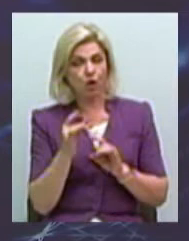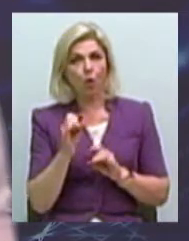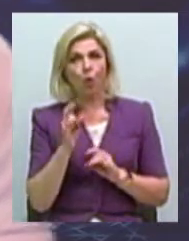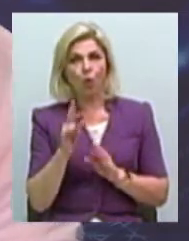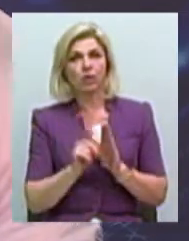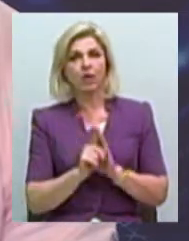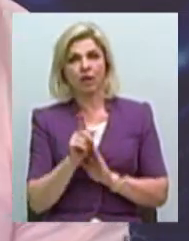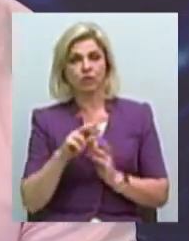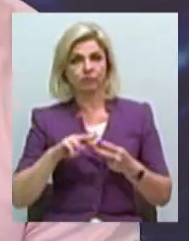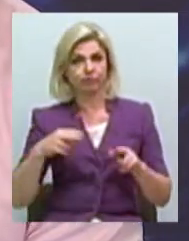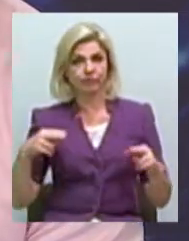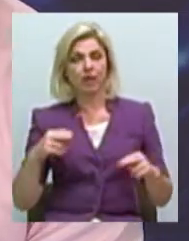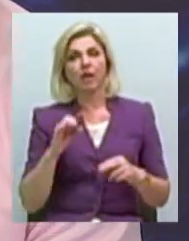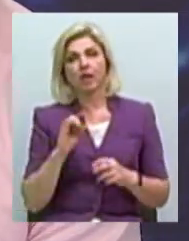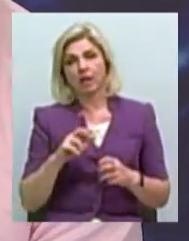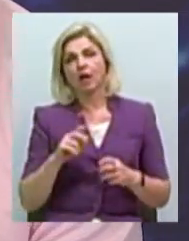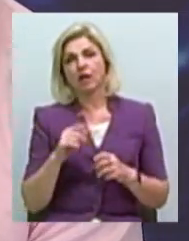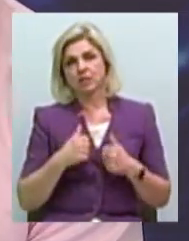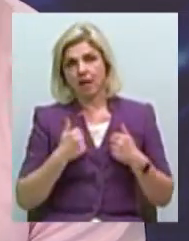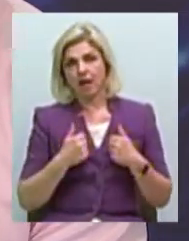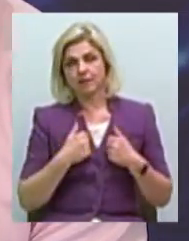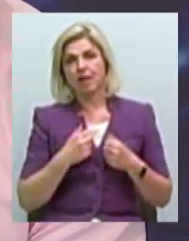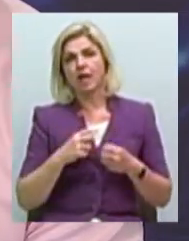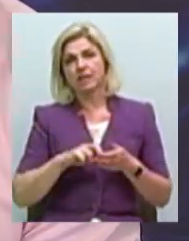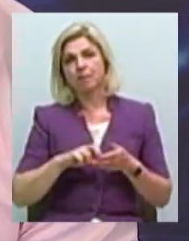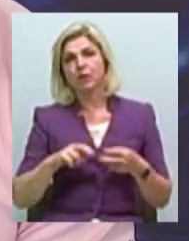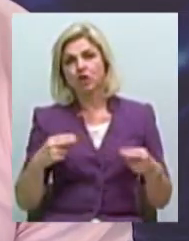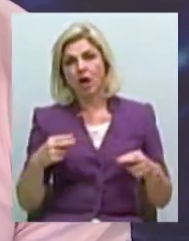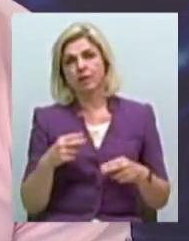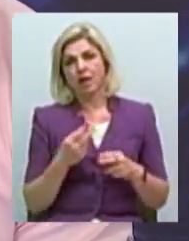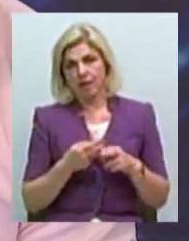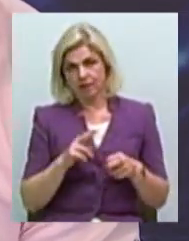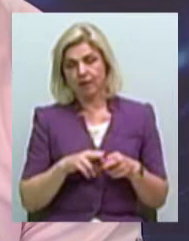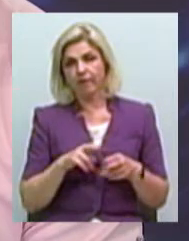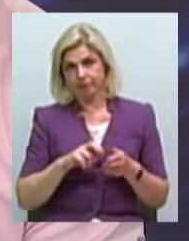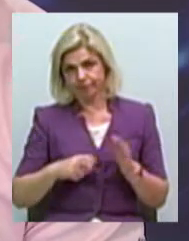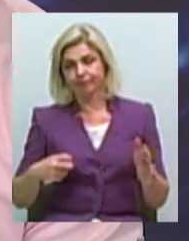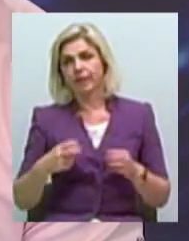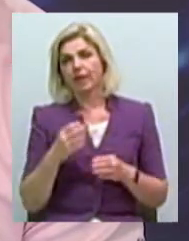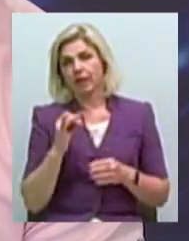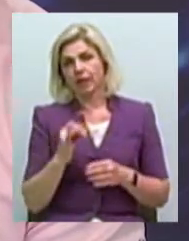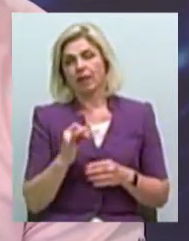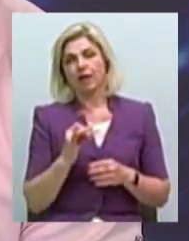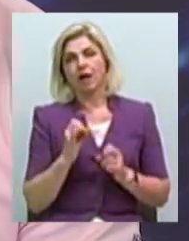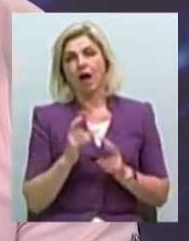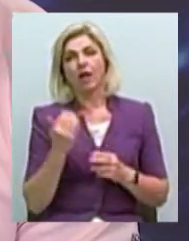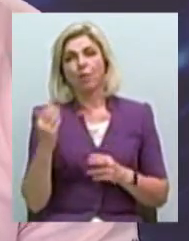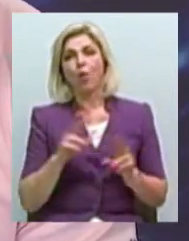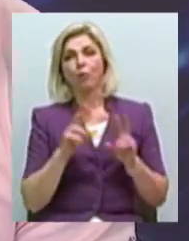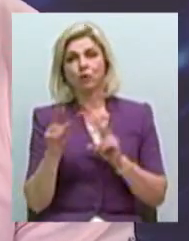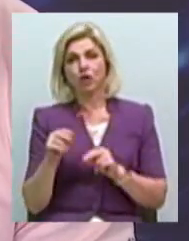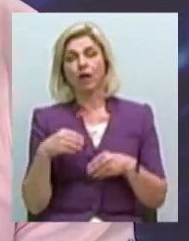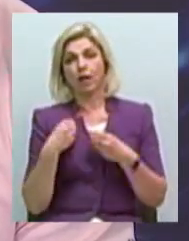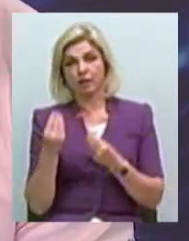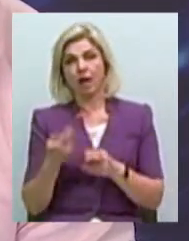соответственно, начал юлить и пытаться, как говорится, всячески избежать того наказания, которое, как и ему обещал, я дам